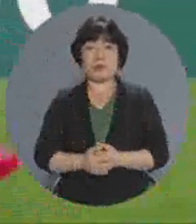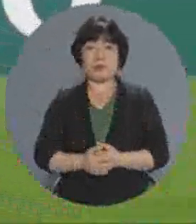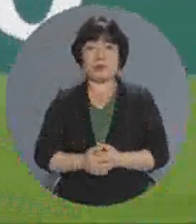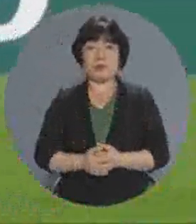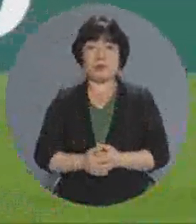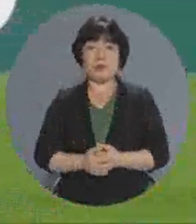집니다